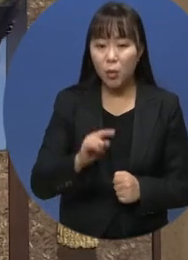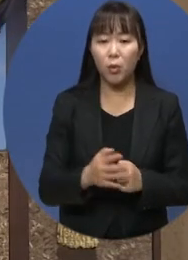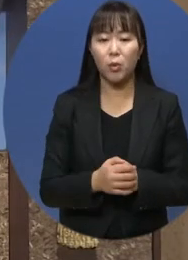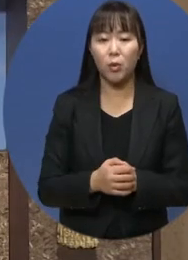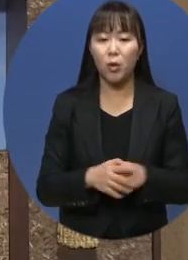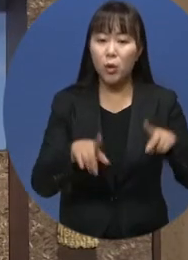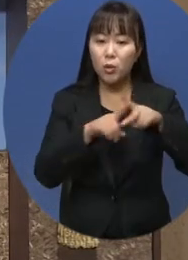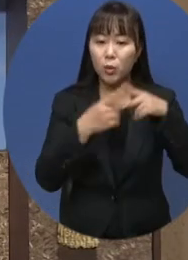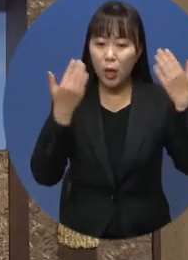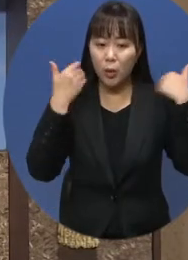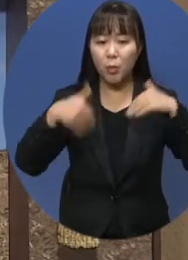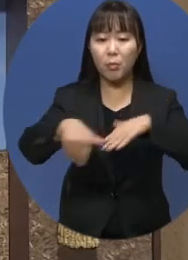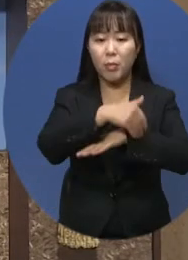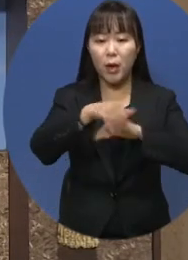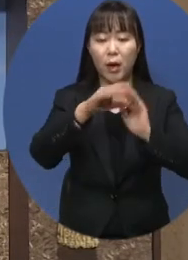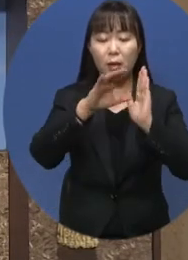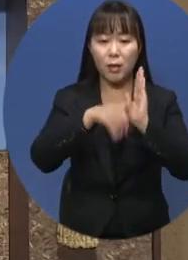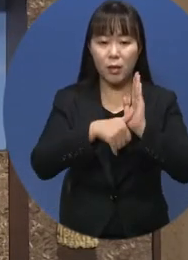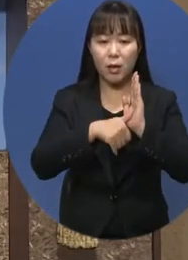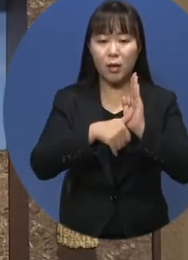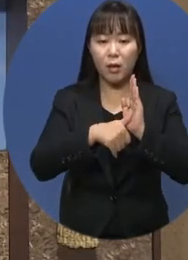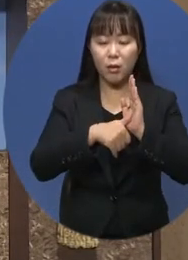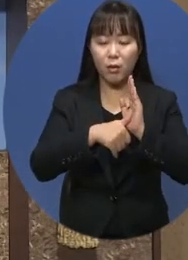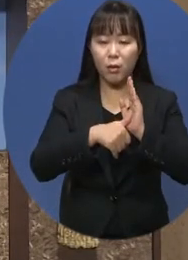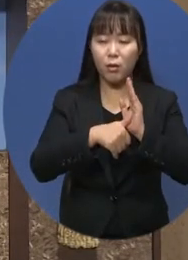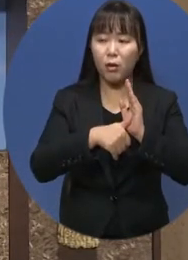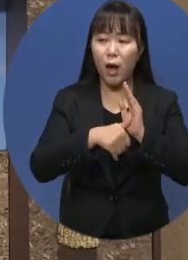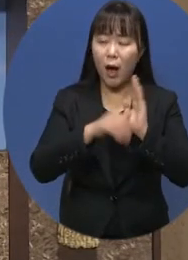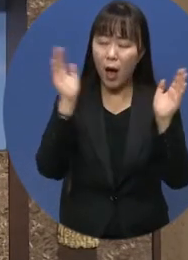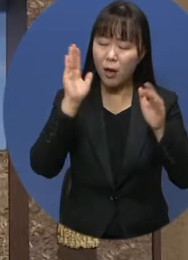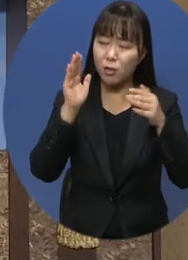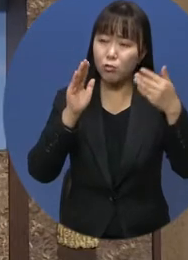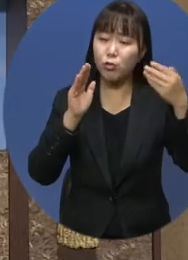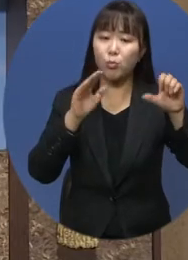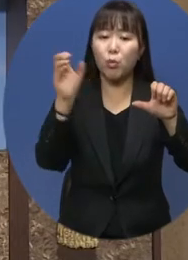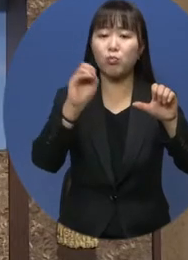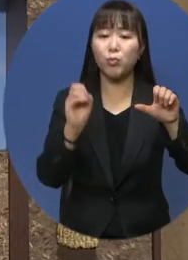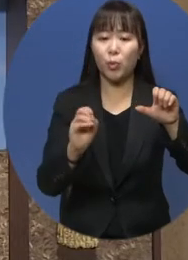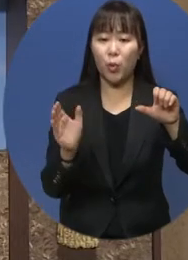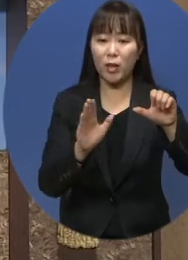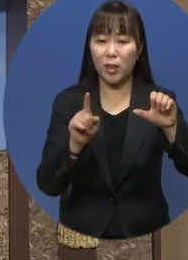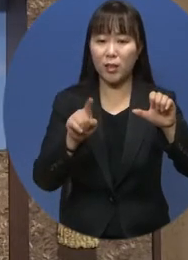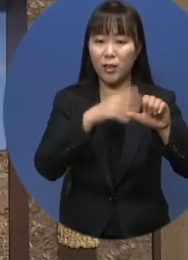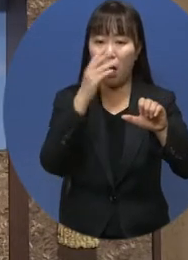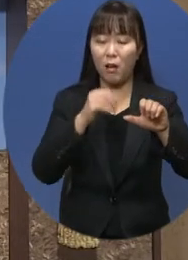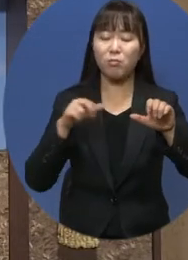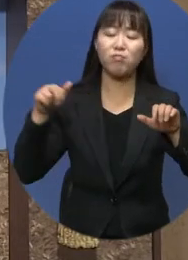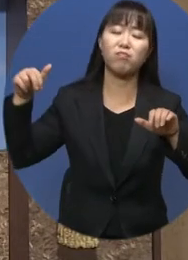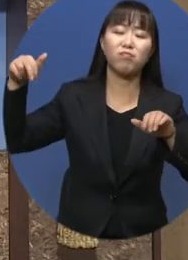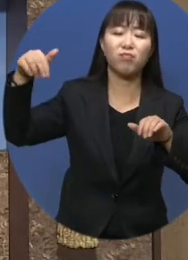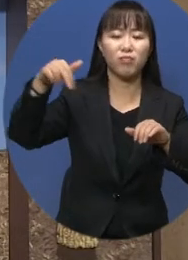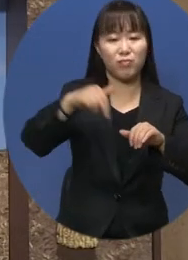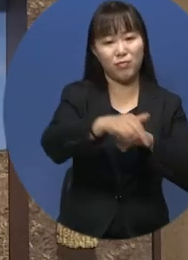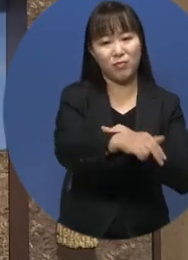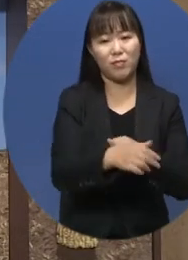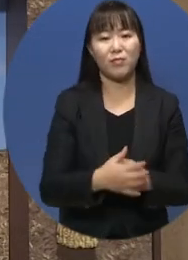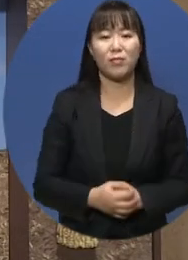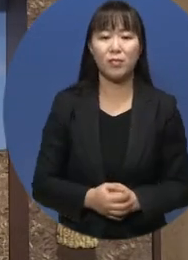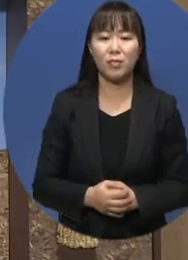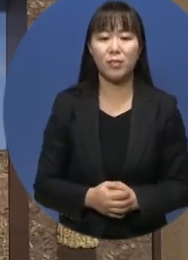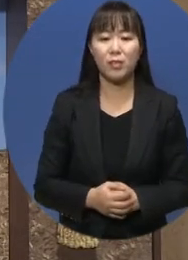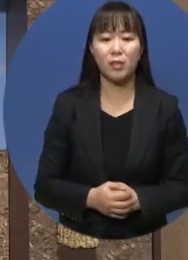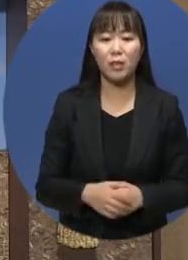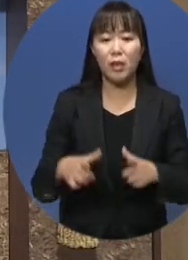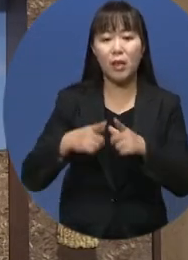어초 등 학교에 등교 않은 그 당시 95% 아이들이 다 그 육교로 올라가서 학교로 들어갔습니다 아